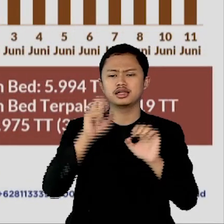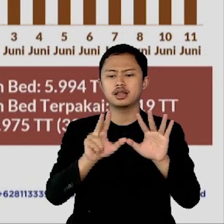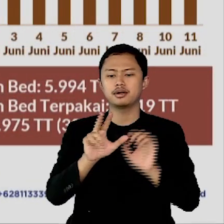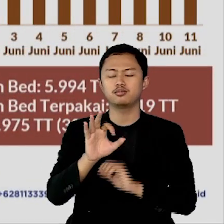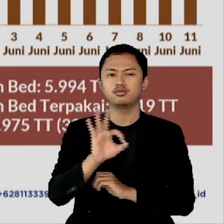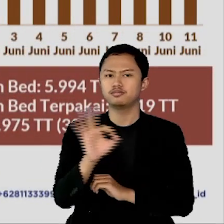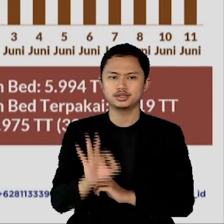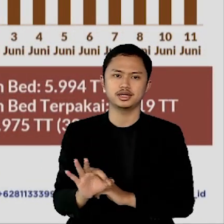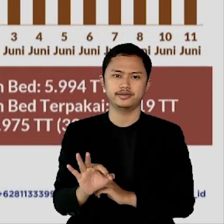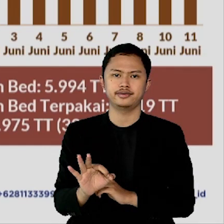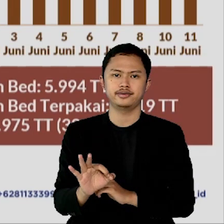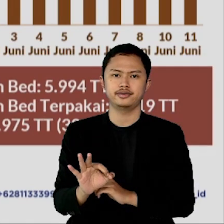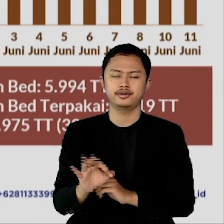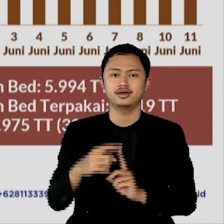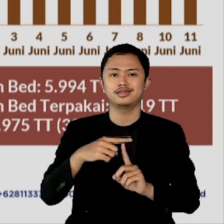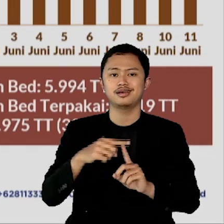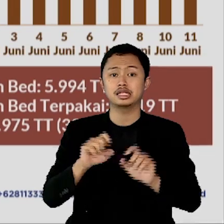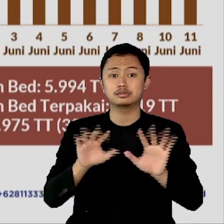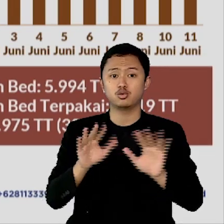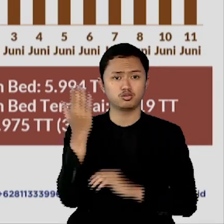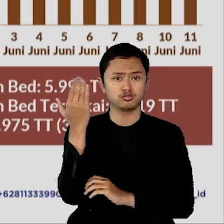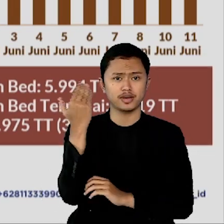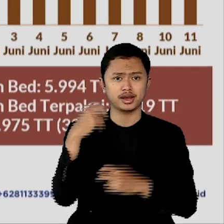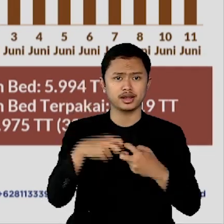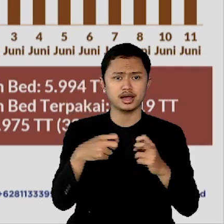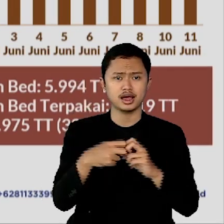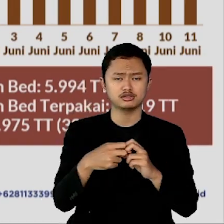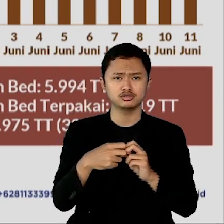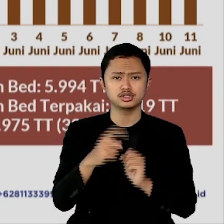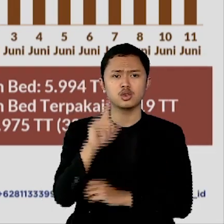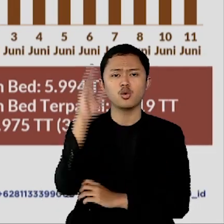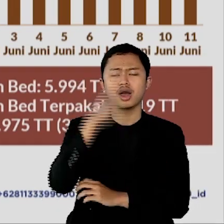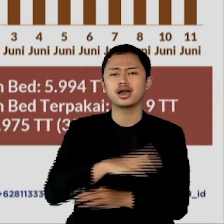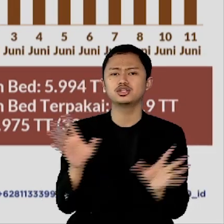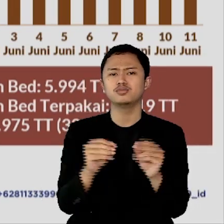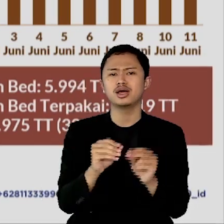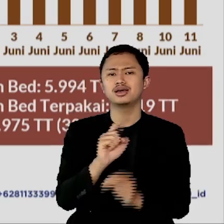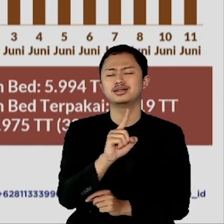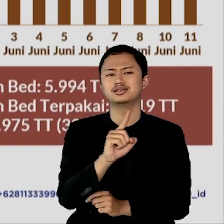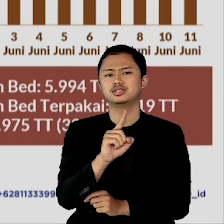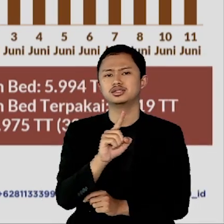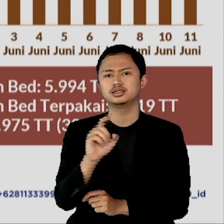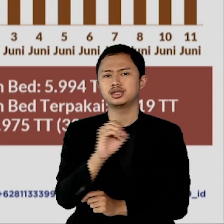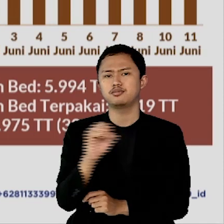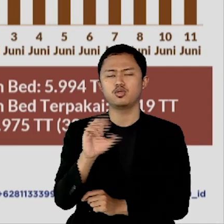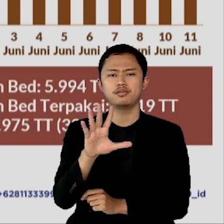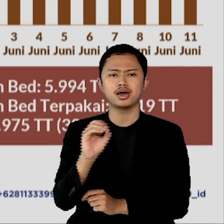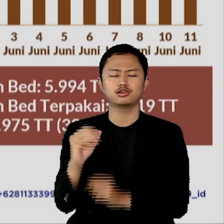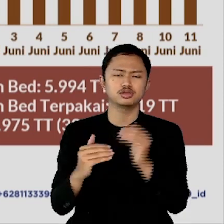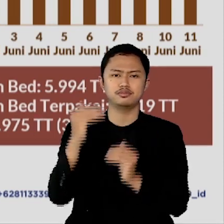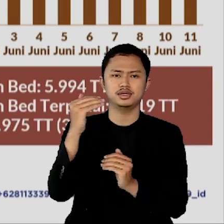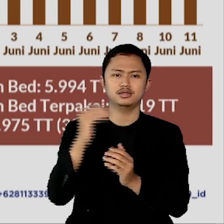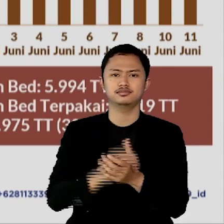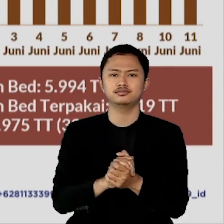80% dimana pertanggal 10 kemarin penambahan kasus hariannya mencapai lebih dari 1500